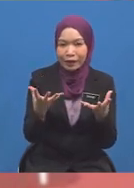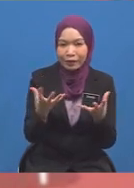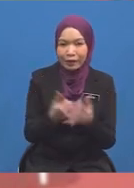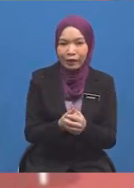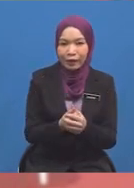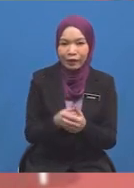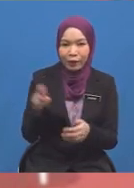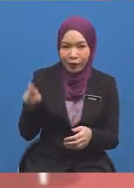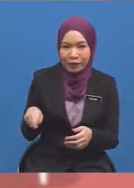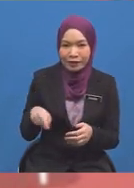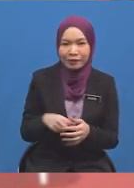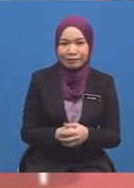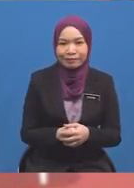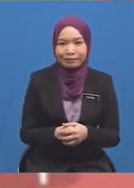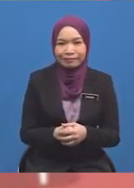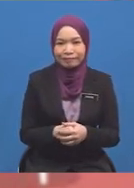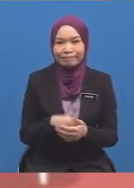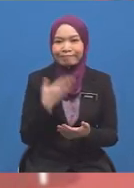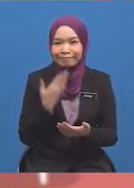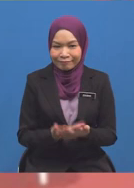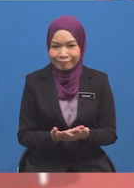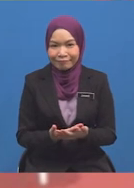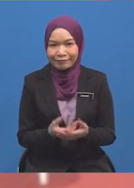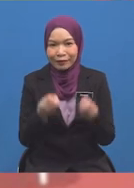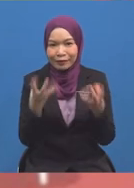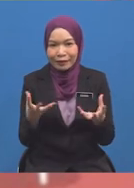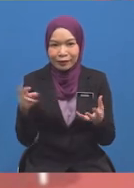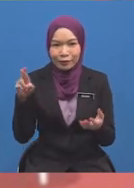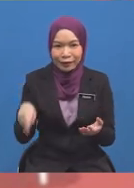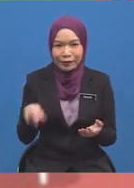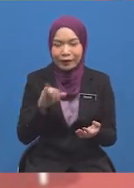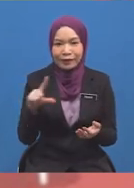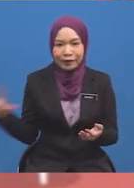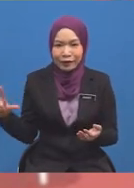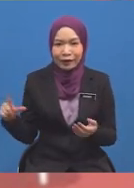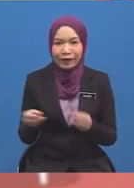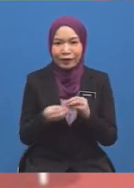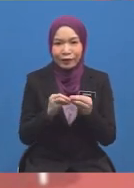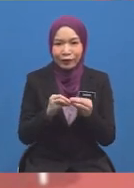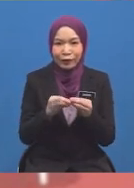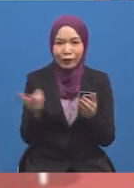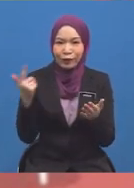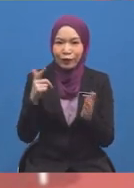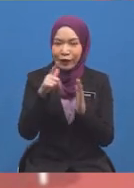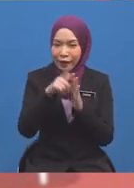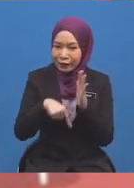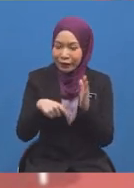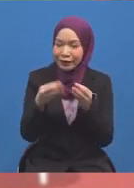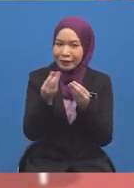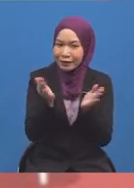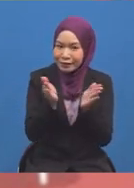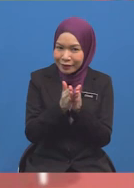baila pecahan wajah merupakan pengangkut lebih kecil daripada penyebut